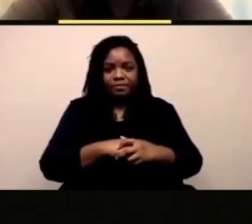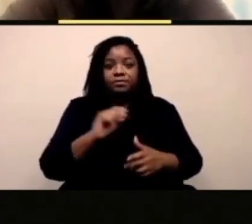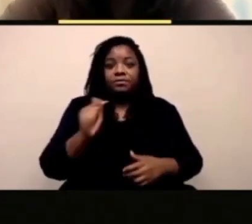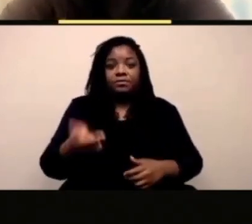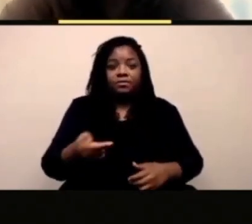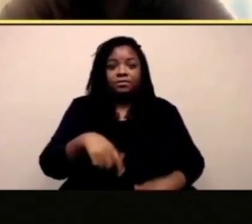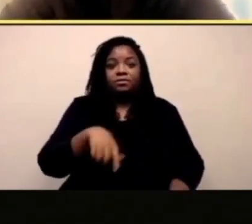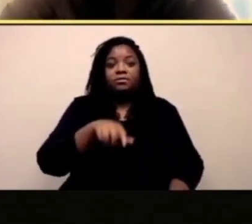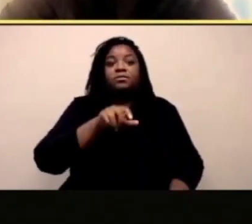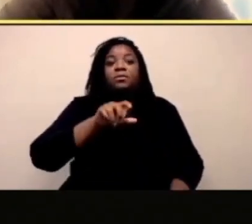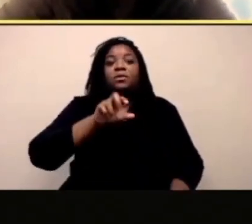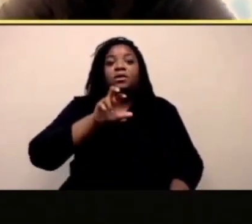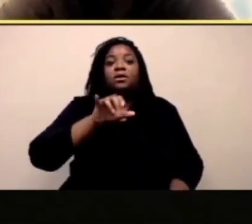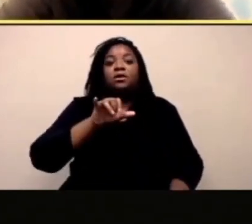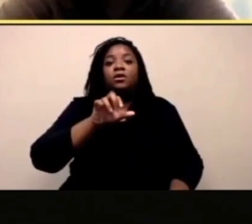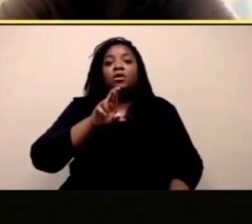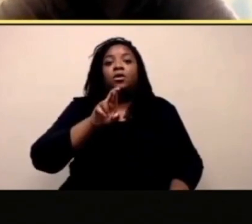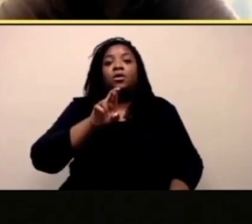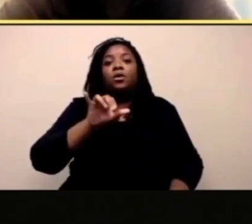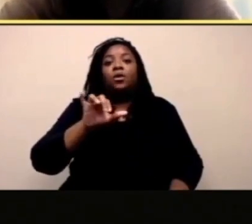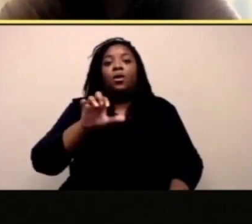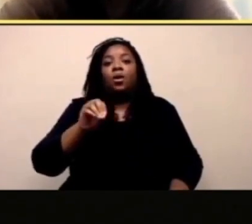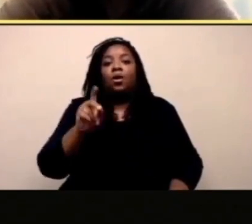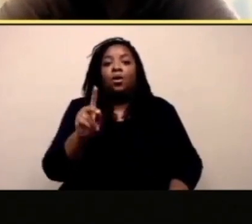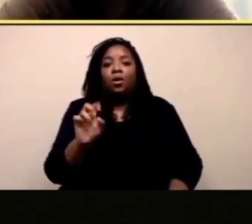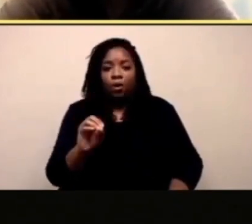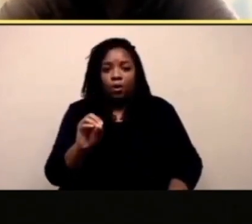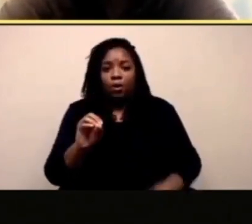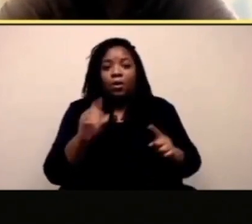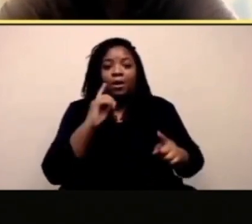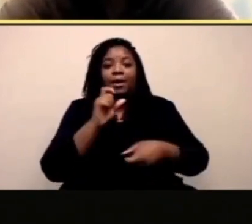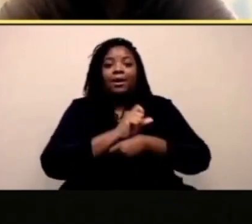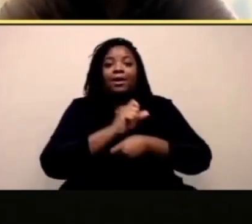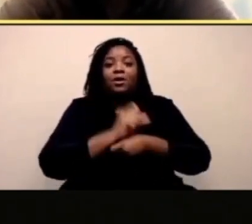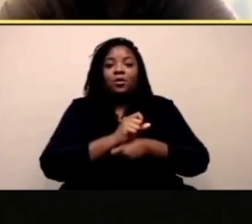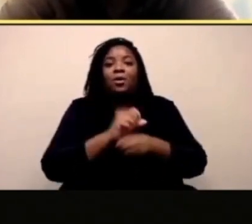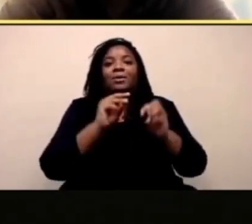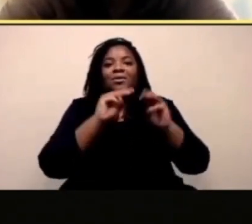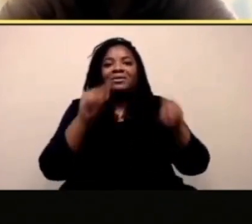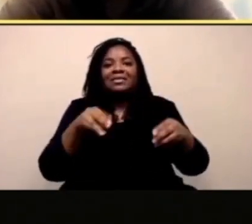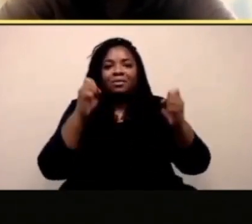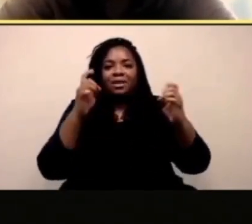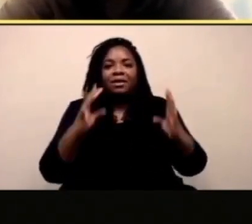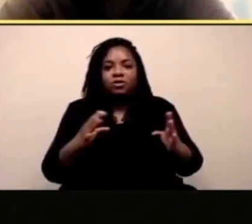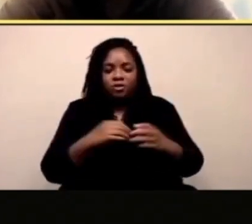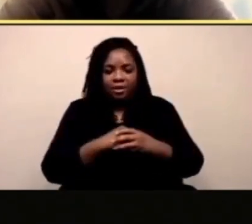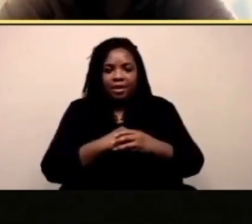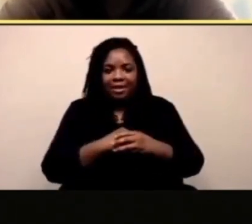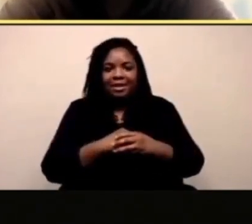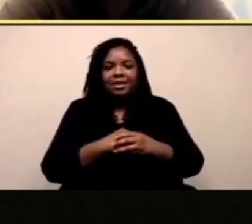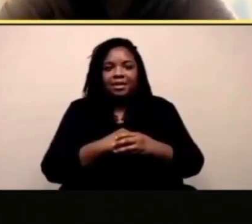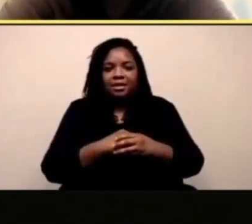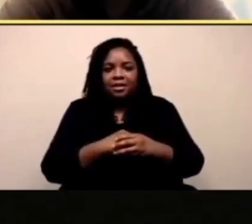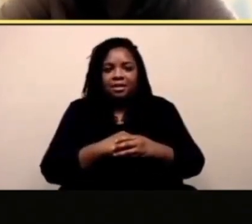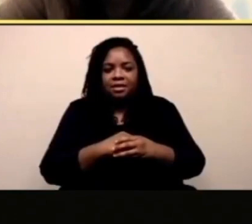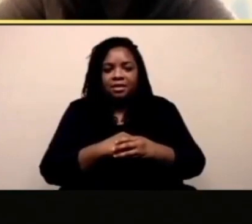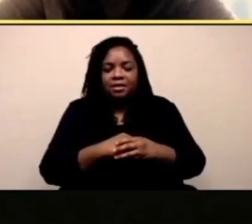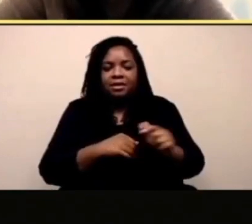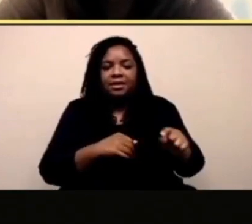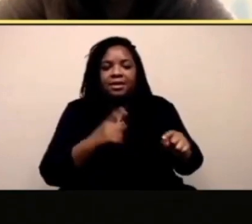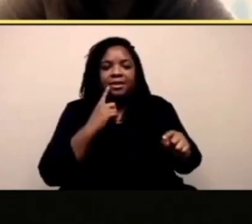であと授業は勉強教えてますがスクラッチもやってますあとはひよこはい皆さん涼子